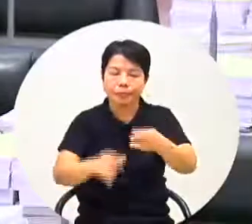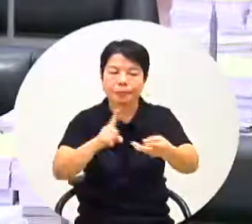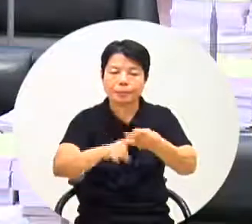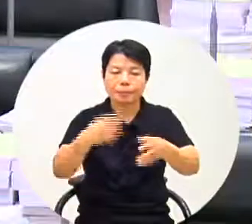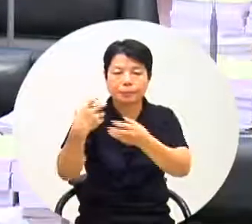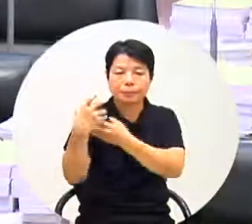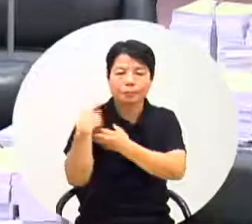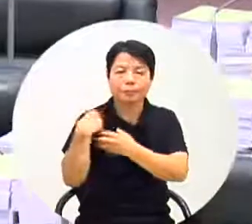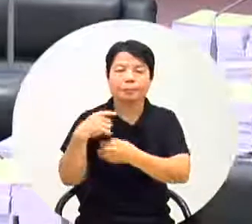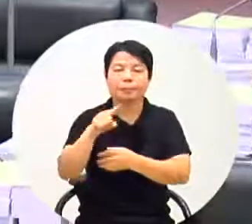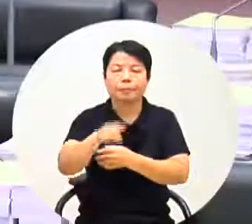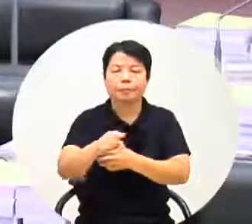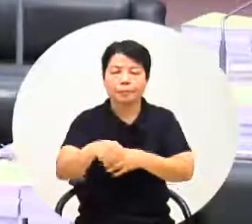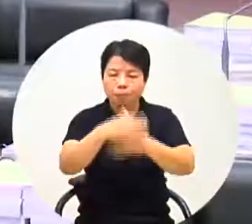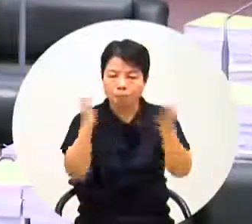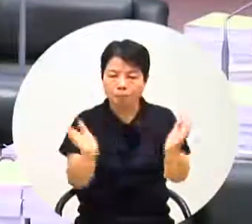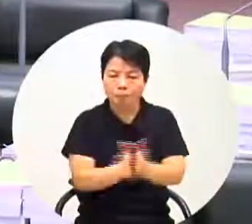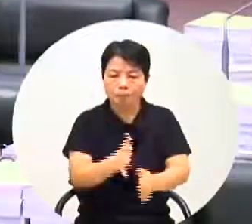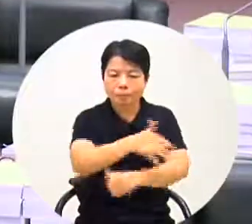员，